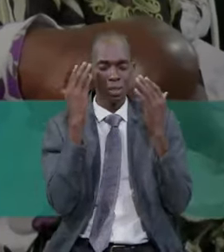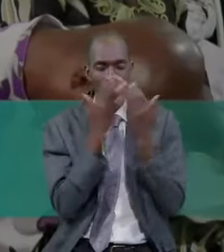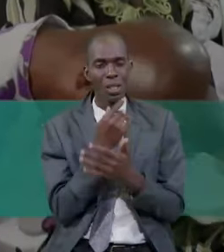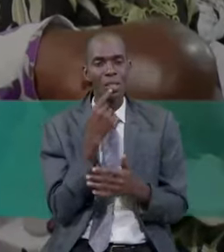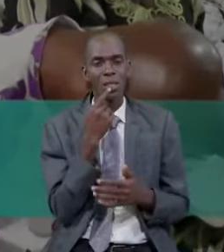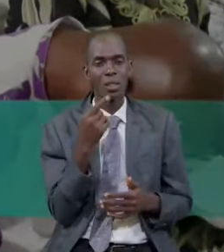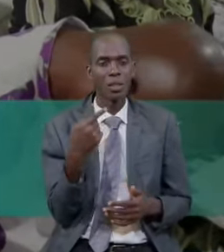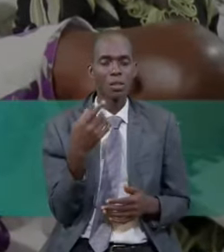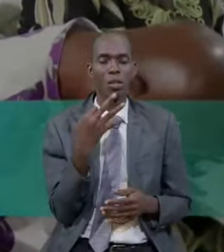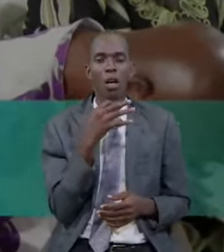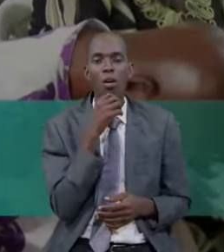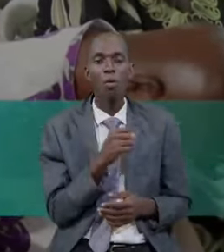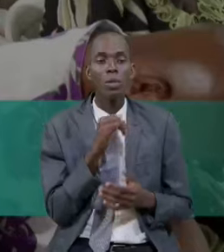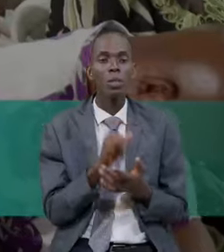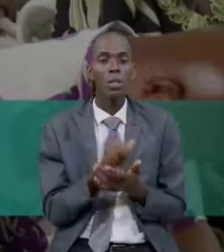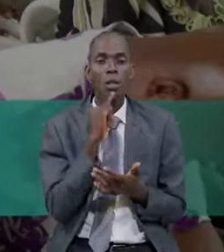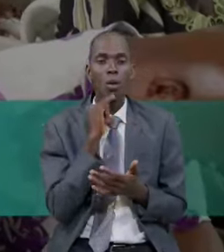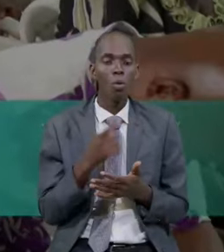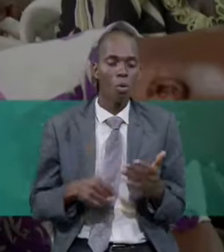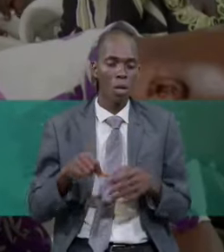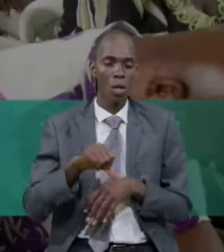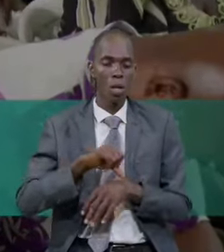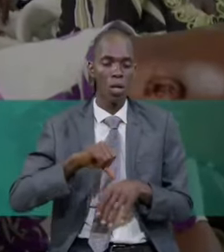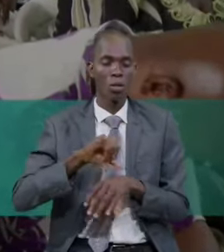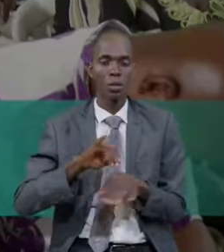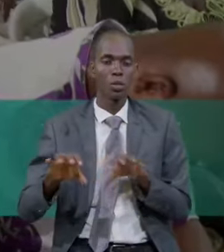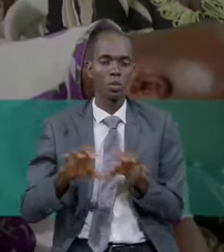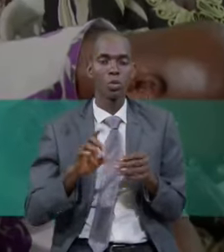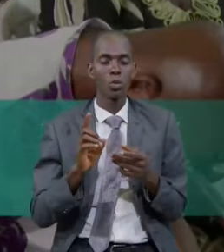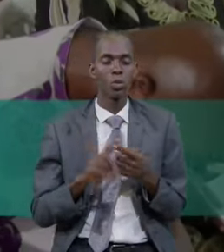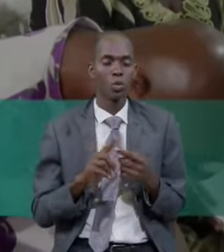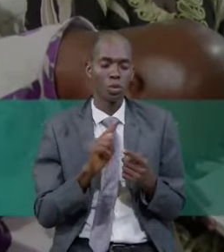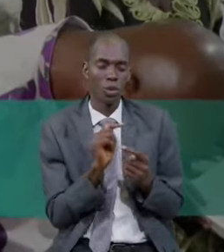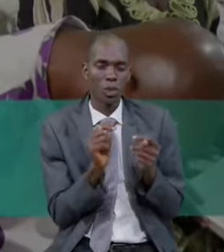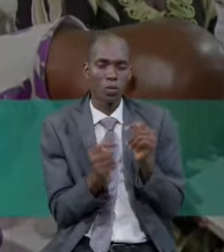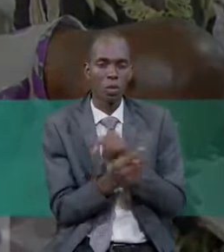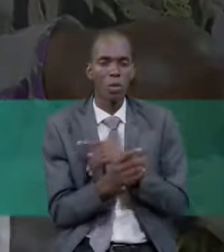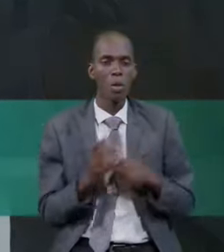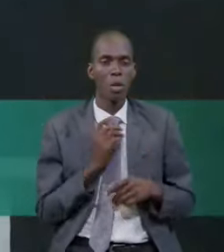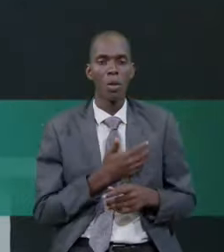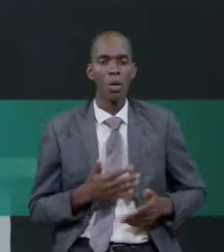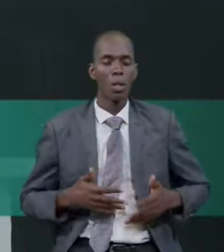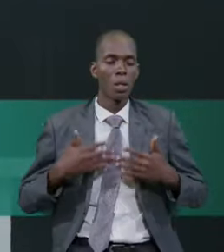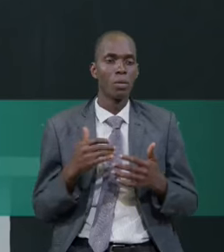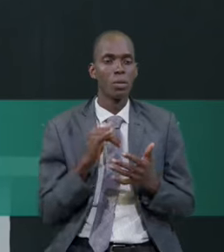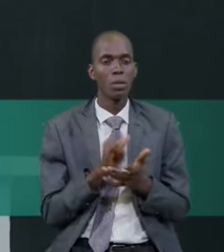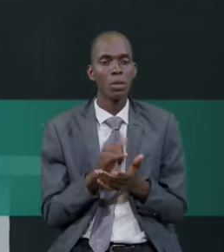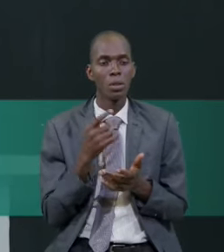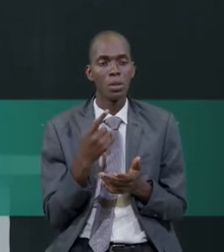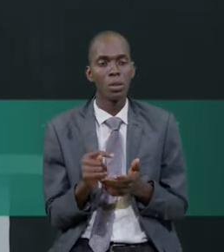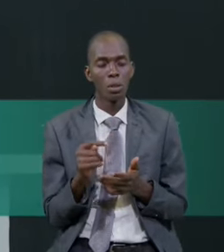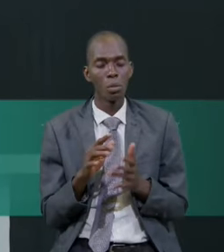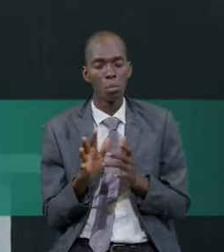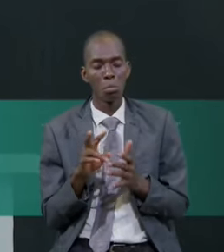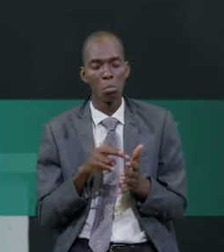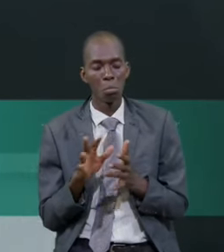C'est ce que l'onction fait pour transformer nos vies. Par la lecture des écritures